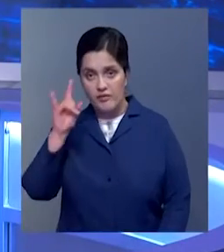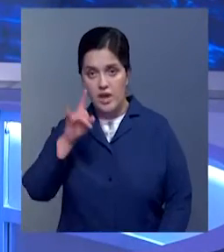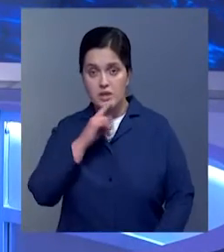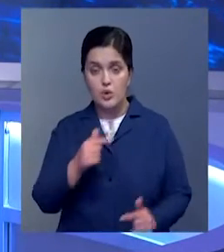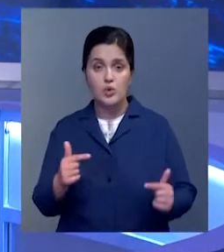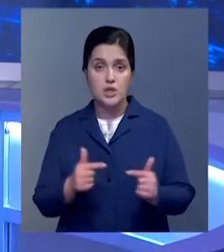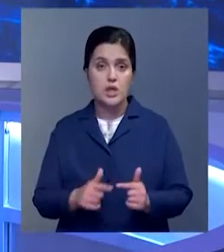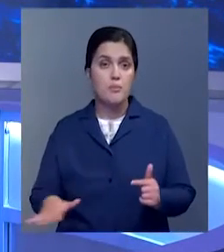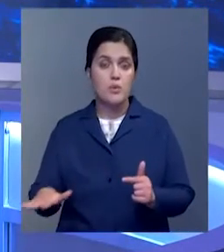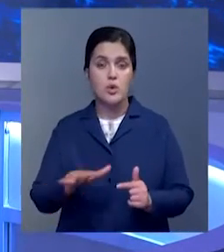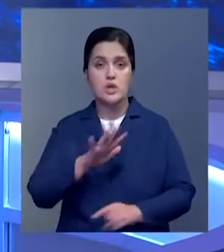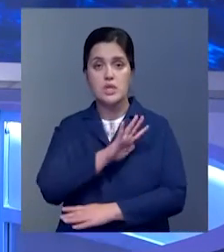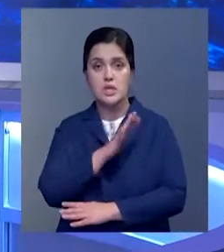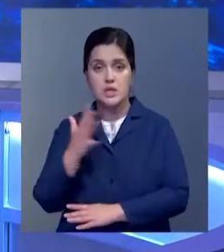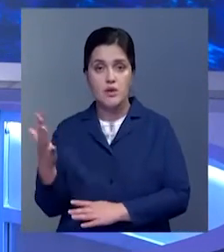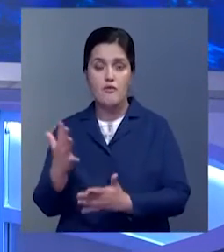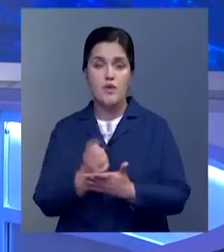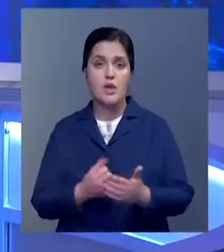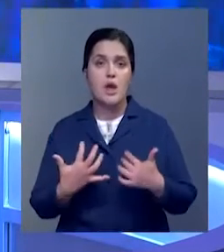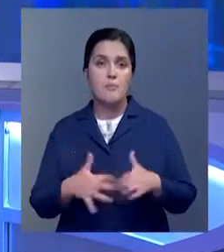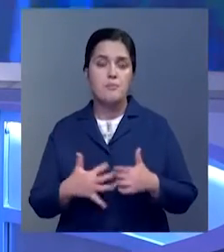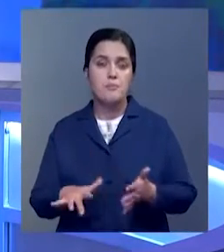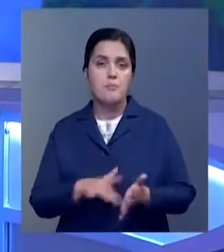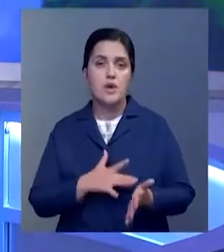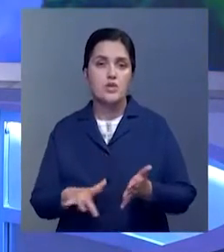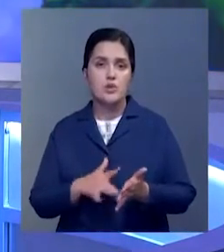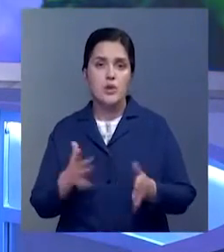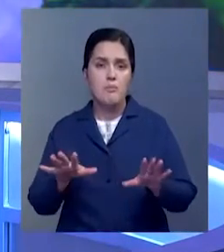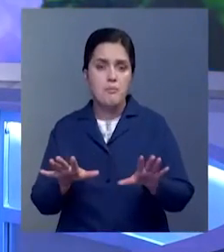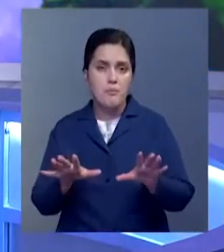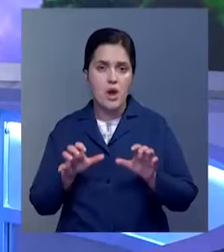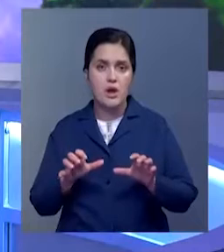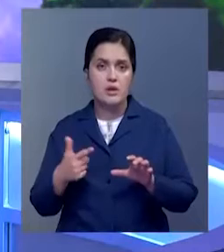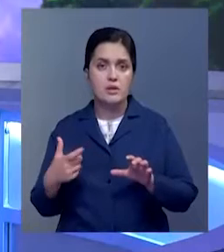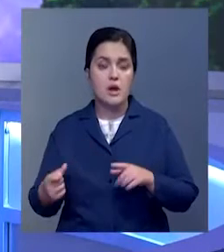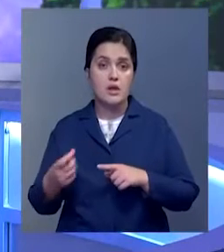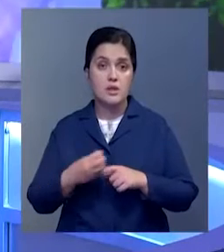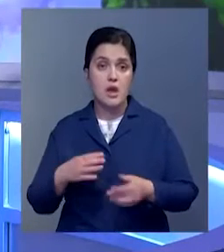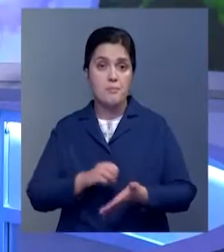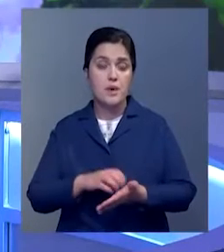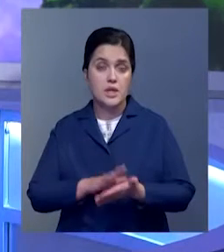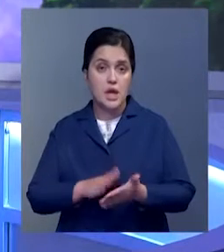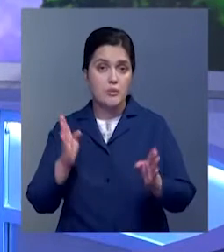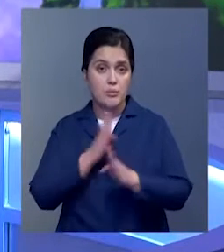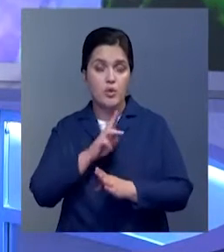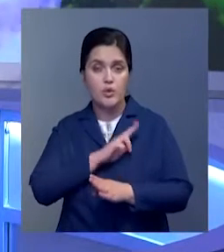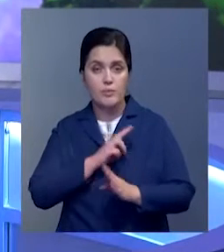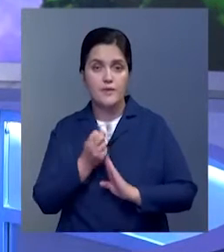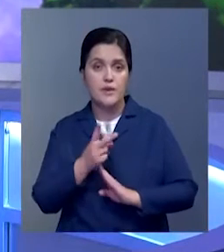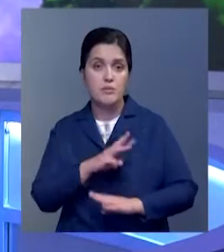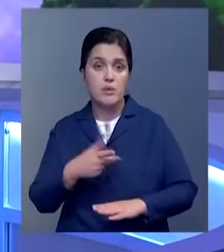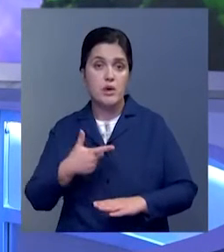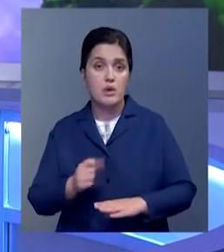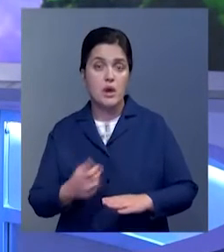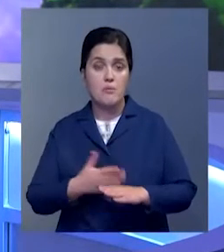В Казахстане уточнят площади лесного фонда и подсчитают объемы поглощения парниковых газов. По данным экологов, в стране свыше 12 миллионов